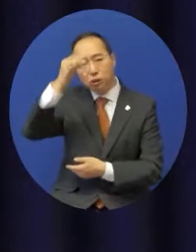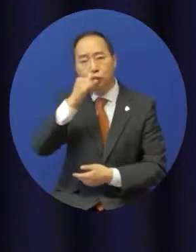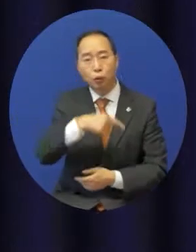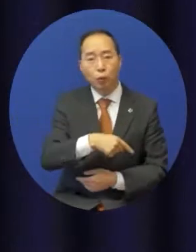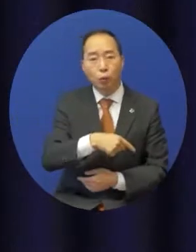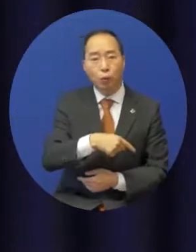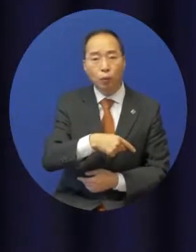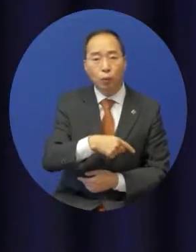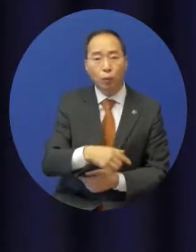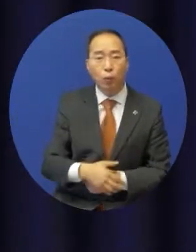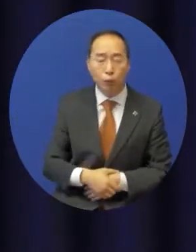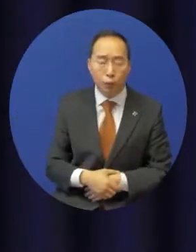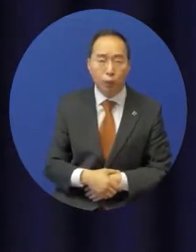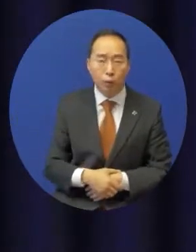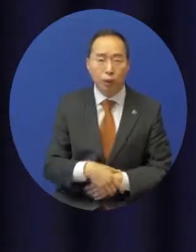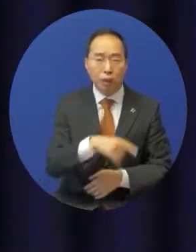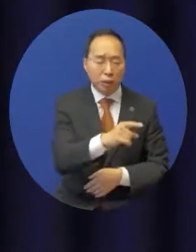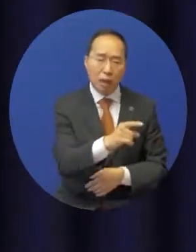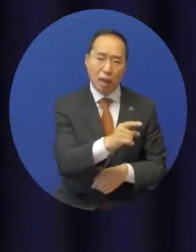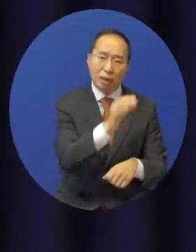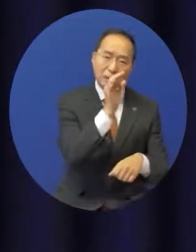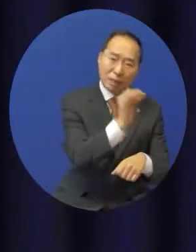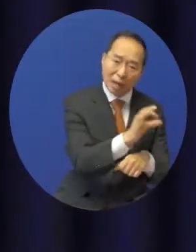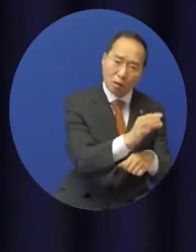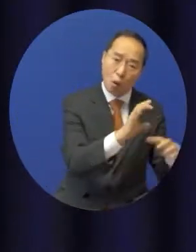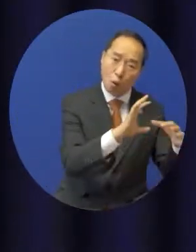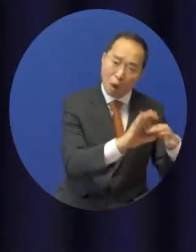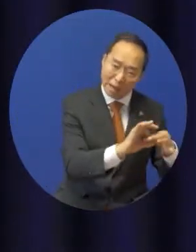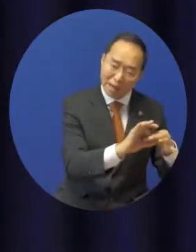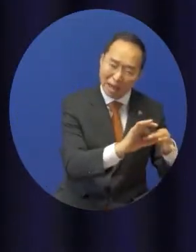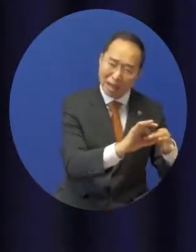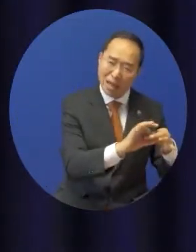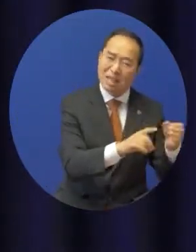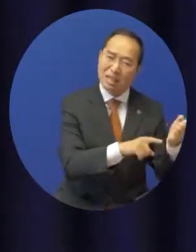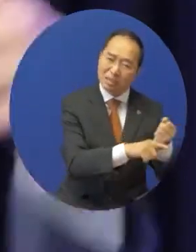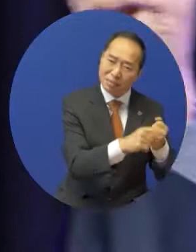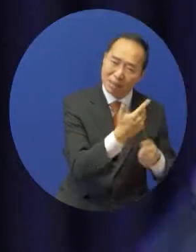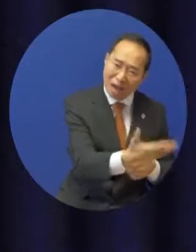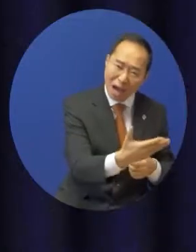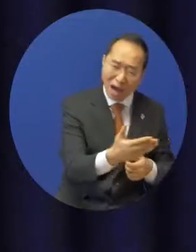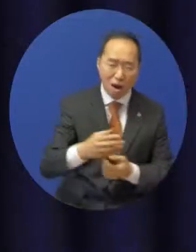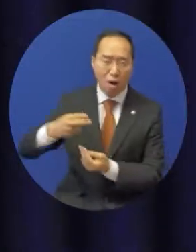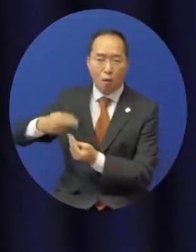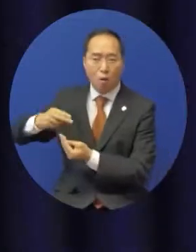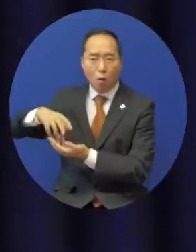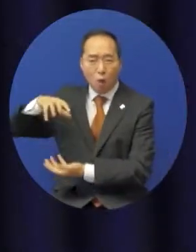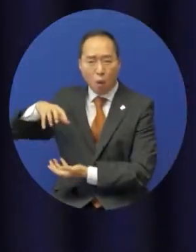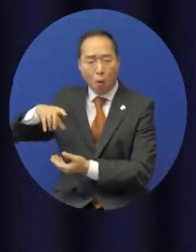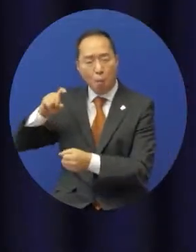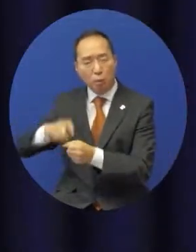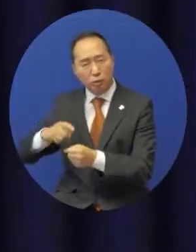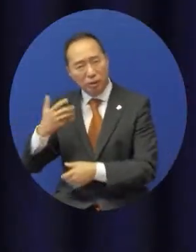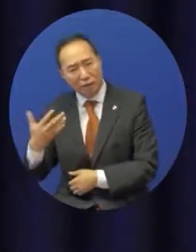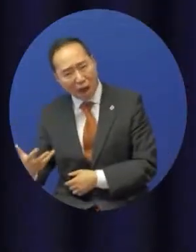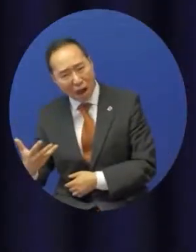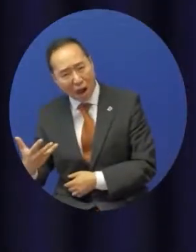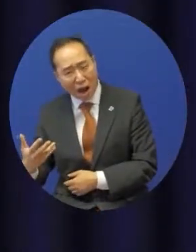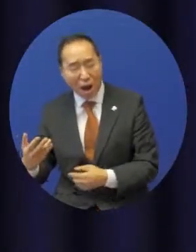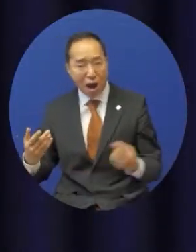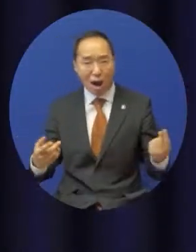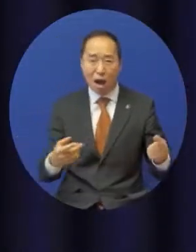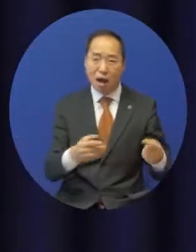있거든요. 그러니까 결국은 이게 교환 가치가 더 좋은지 또 저장 가치가 더 좋은지, 그래서